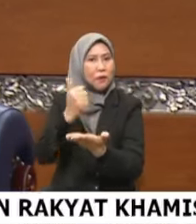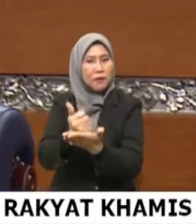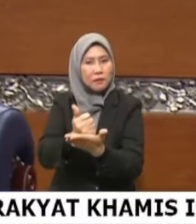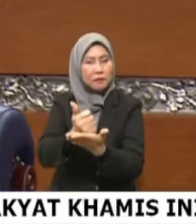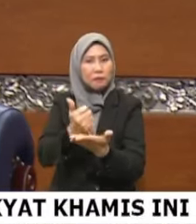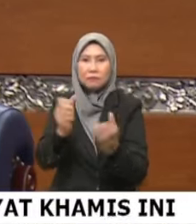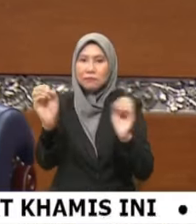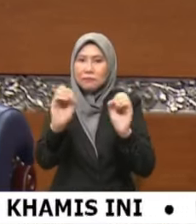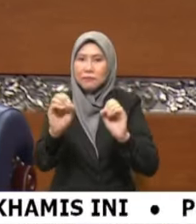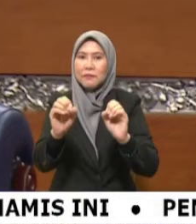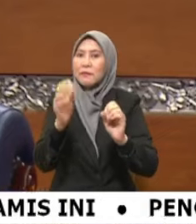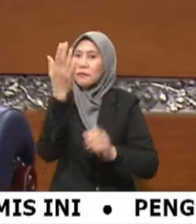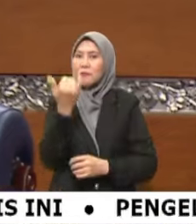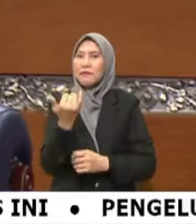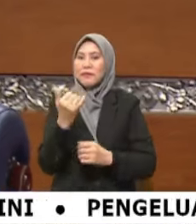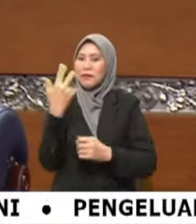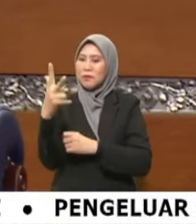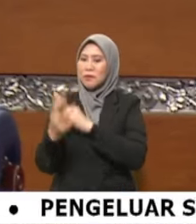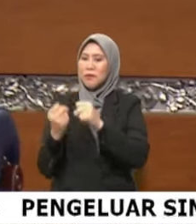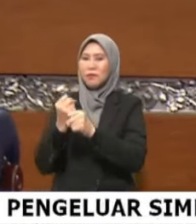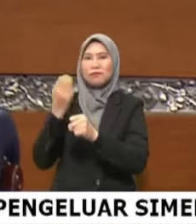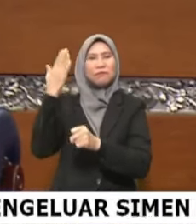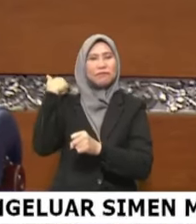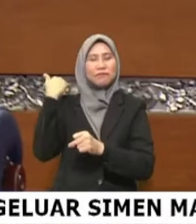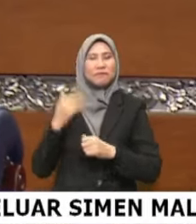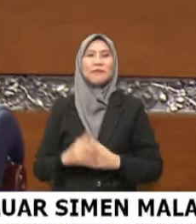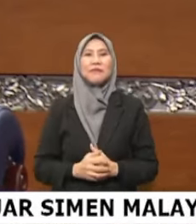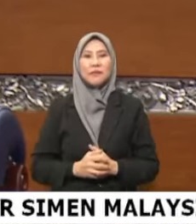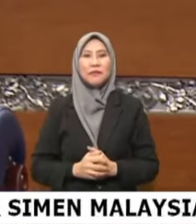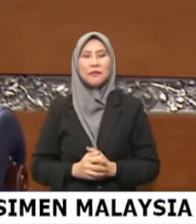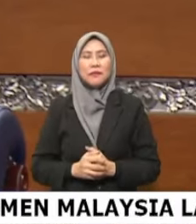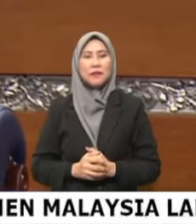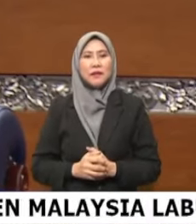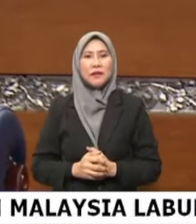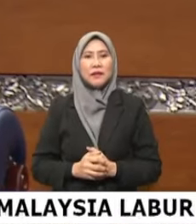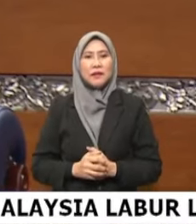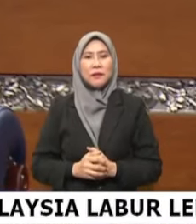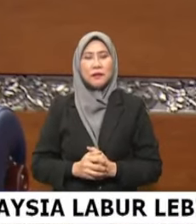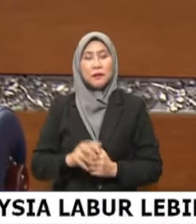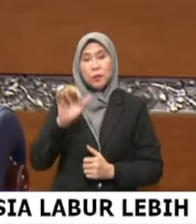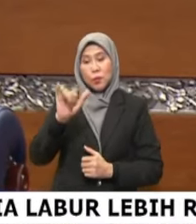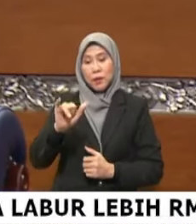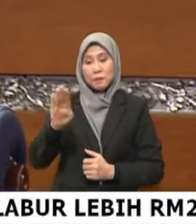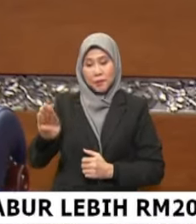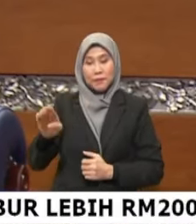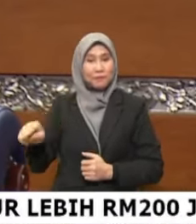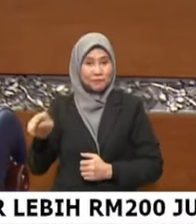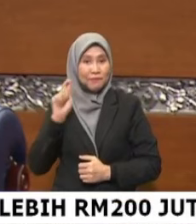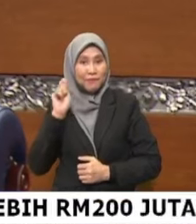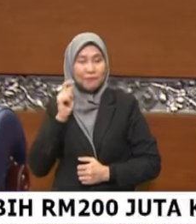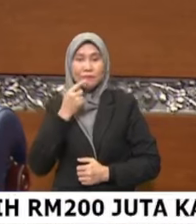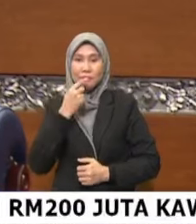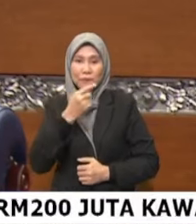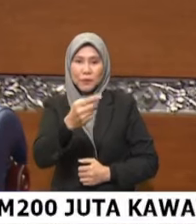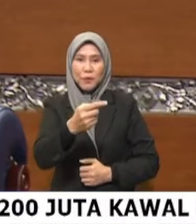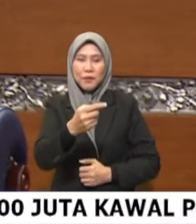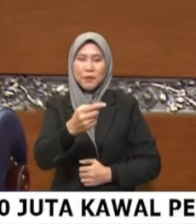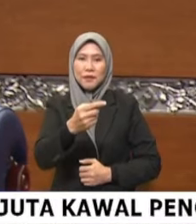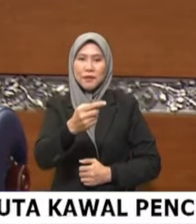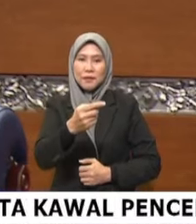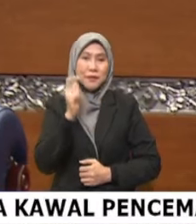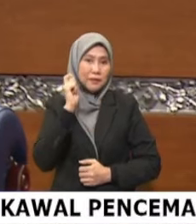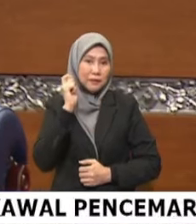Dan soalan tambahan saya, Datuk Yang Dipertua, berkenaan dengan apa yang Yang Berhormat sebutkan tadi dalam jawapan kepada soalan